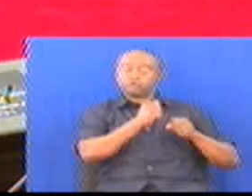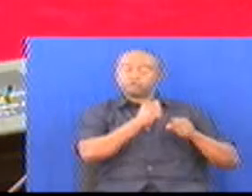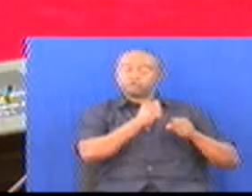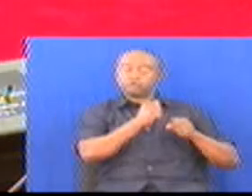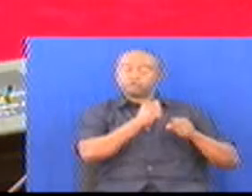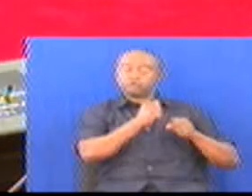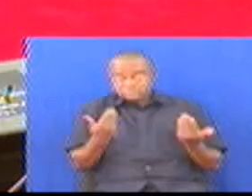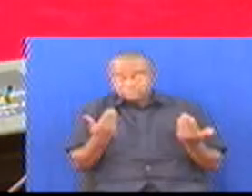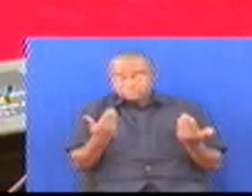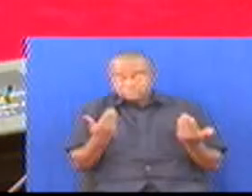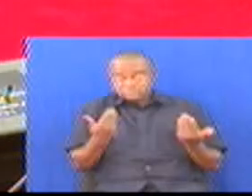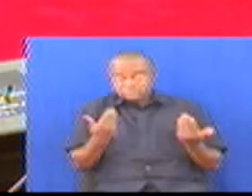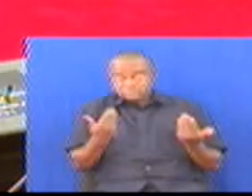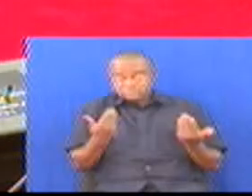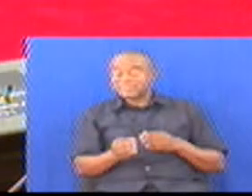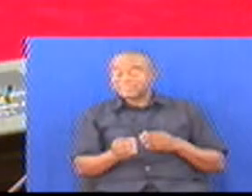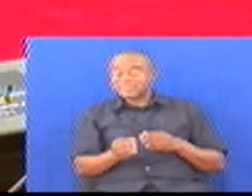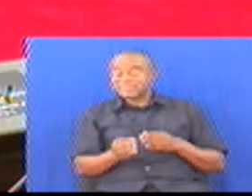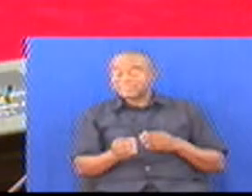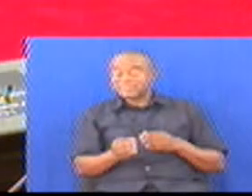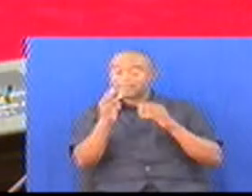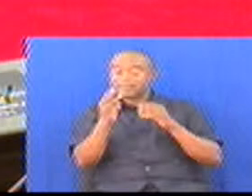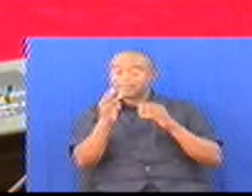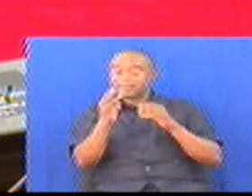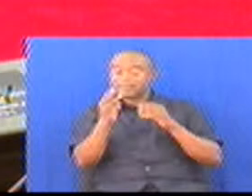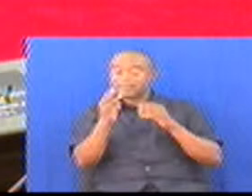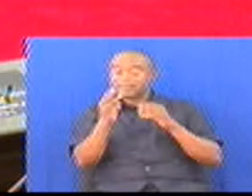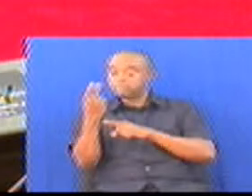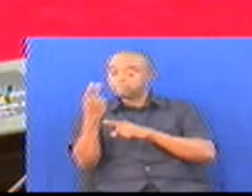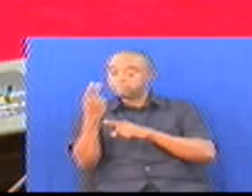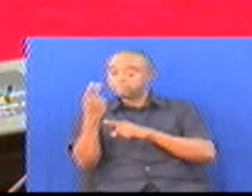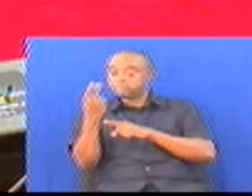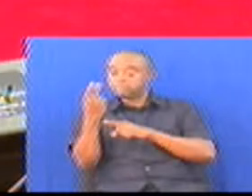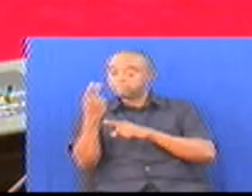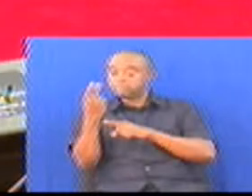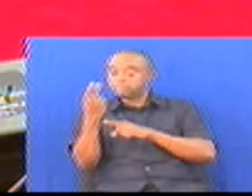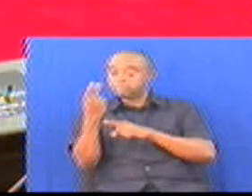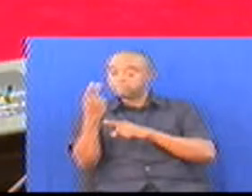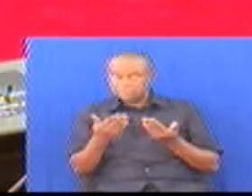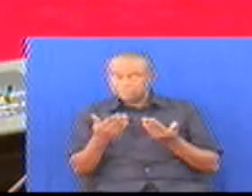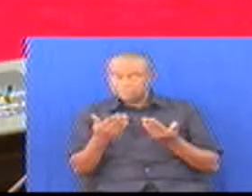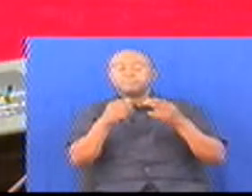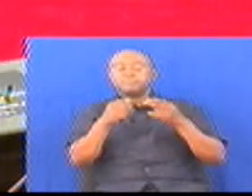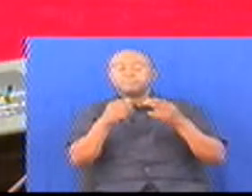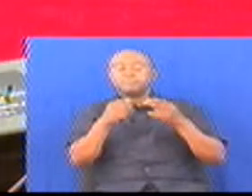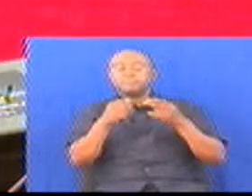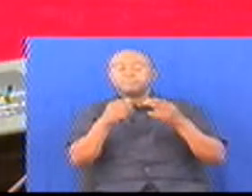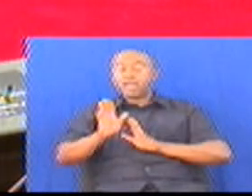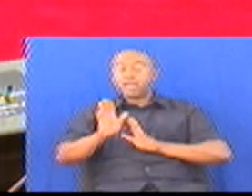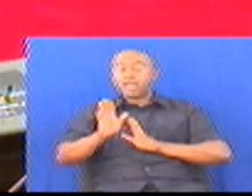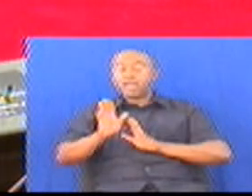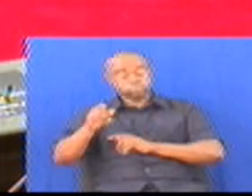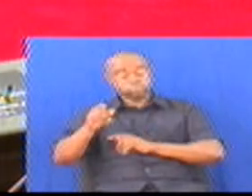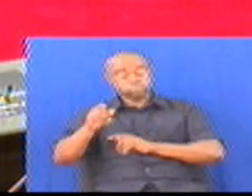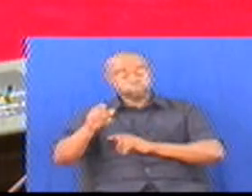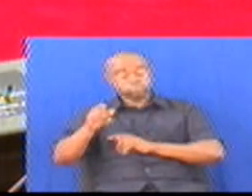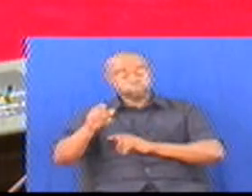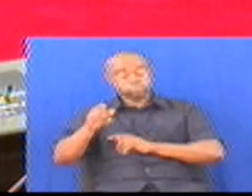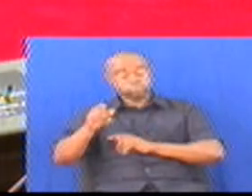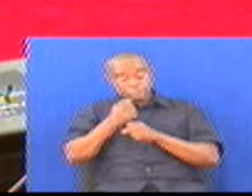umefikia 38.2. Daraja la Kigongo hadi Busisi kule Mwanza lenye urefu wa kilomita